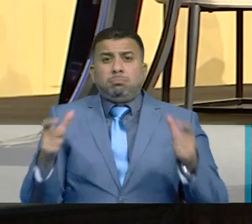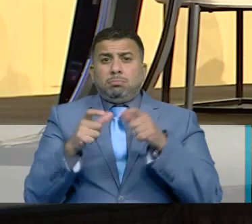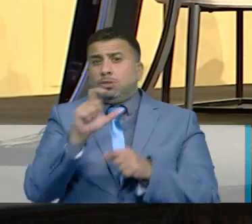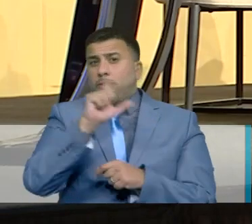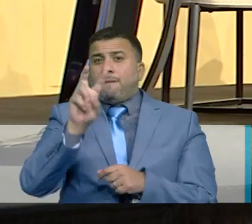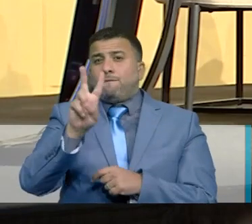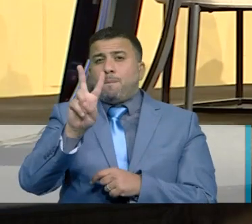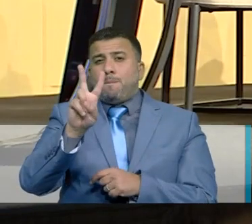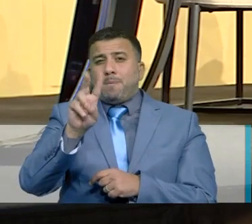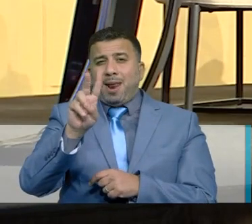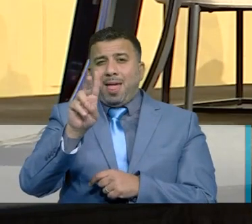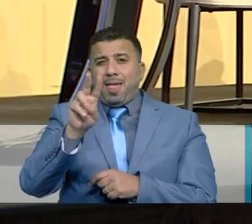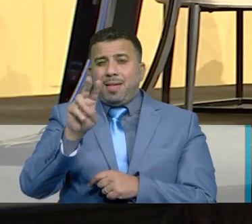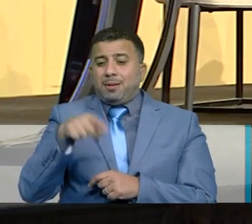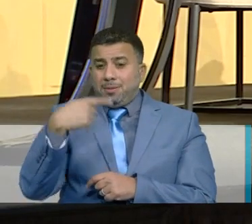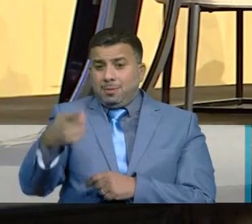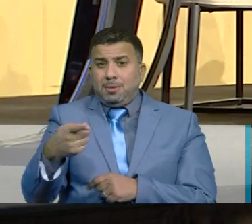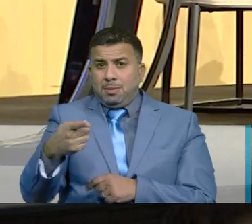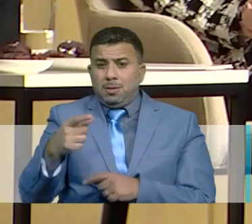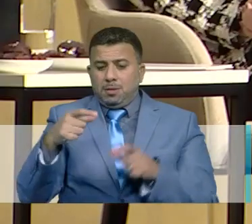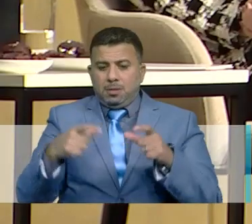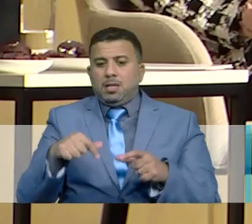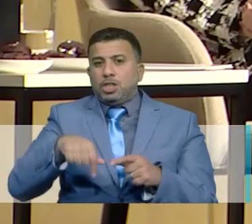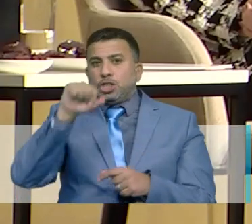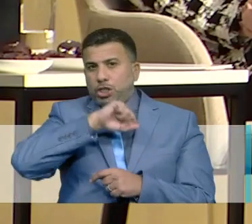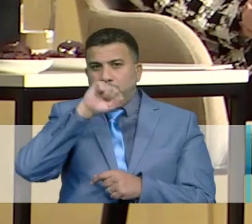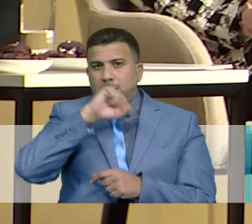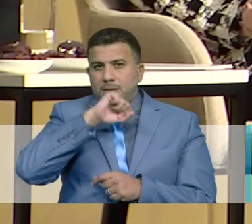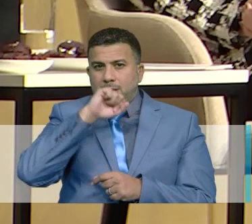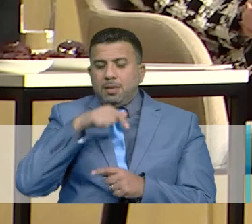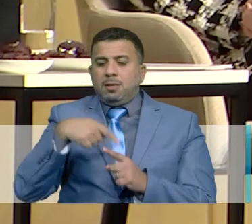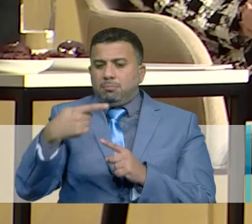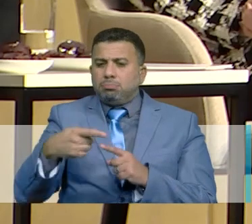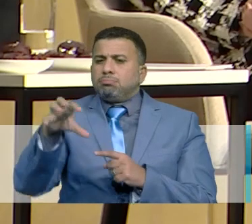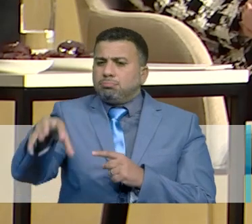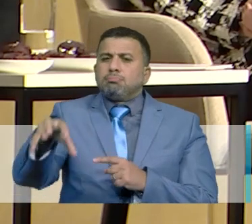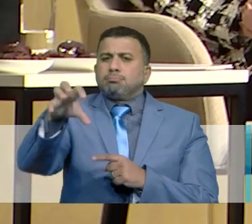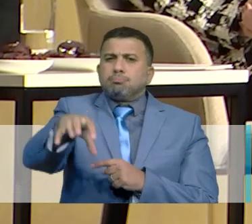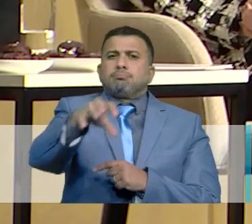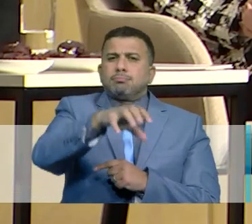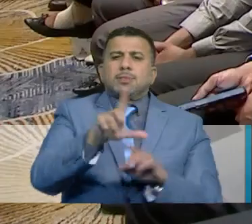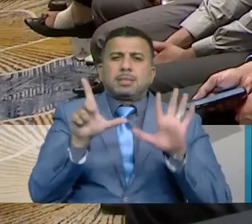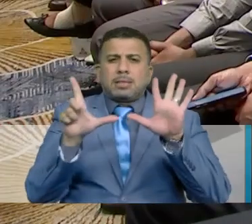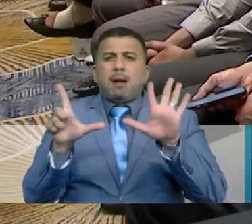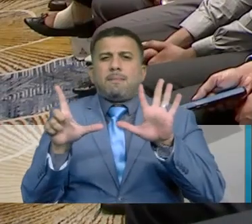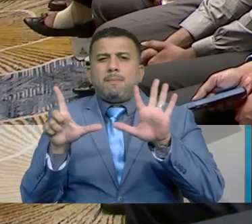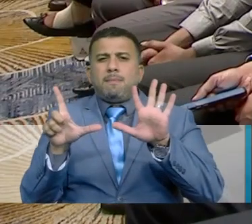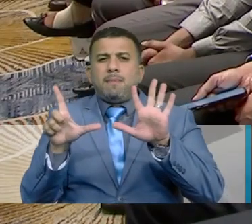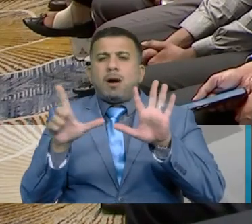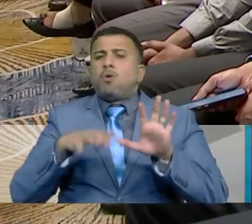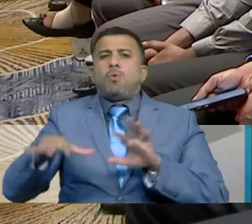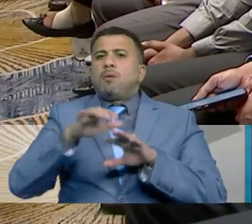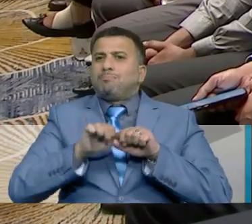فبراير القادم جلسة في إمارة الشارقة، تليها الإمارات الأخرى للوصول لأكبر عدد من